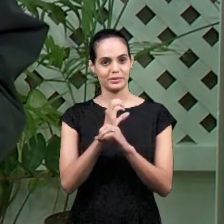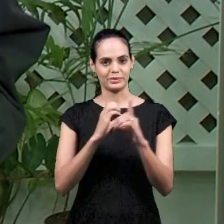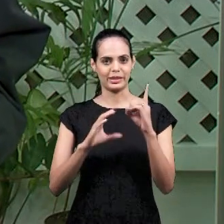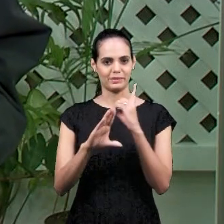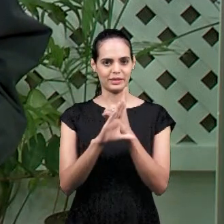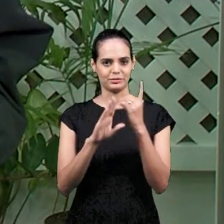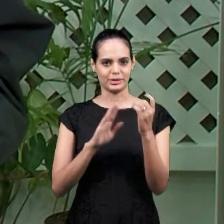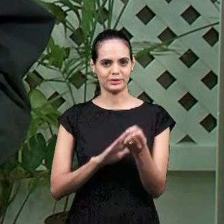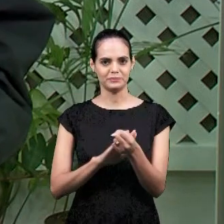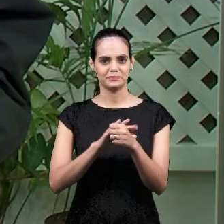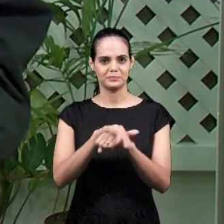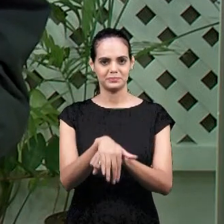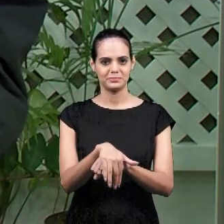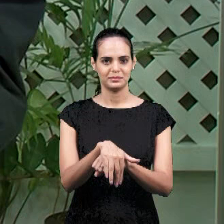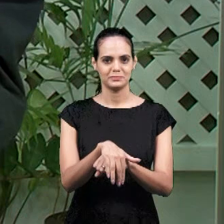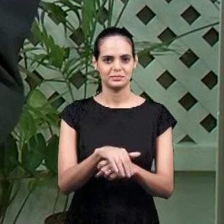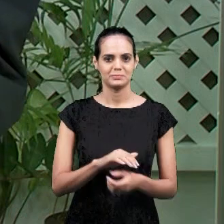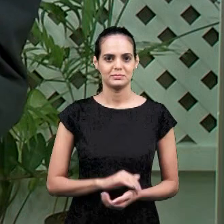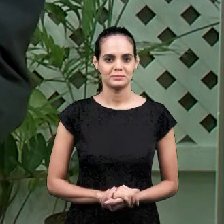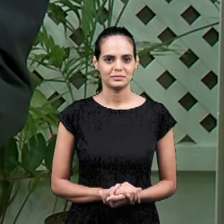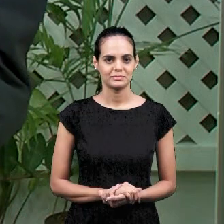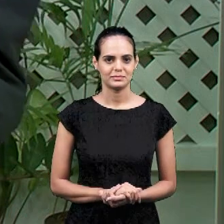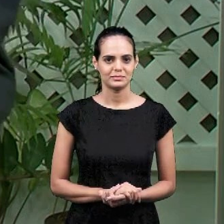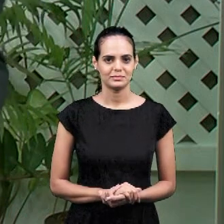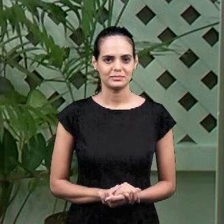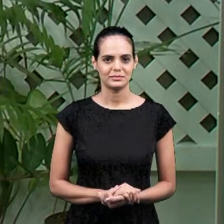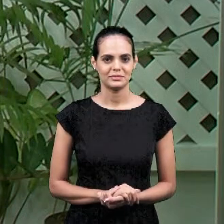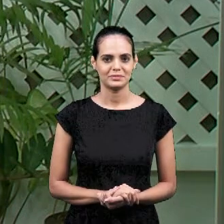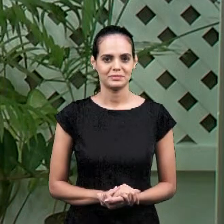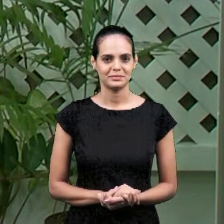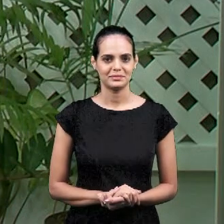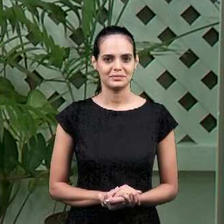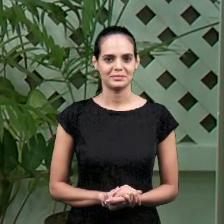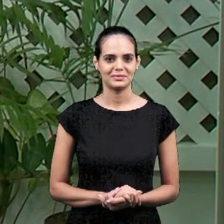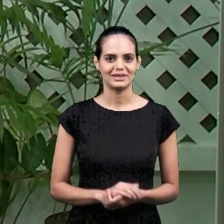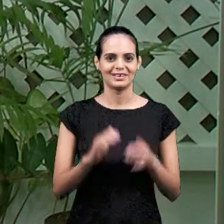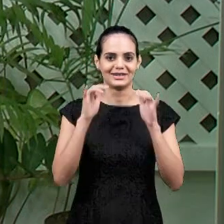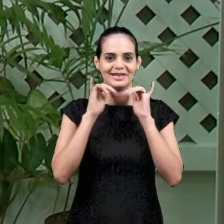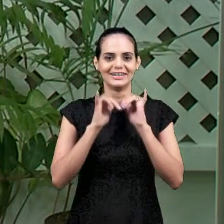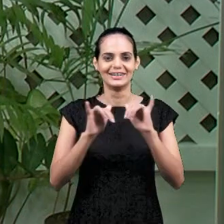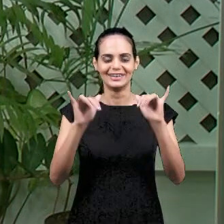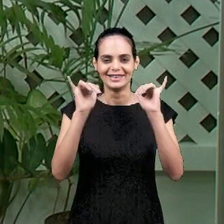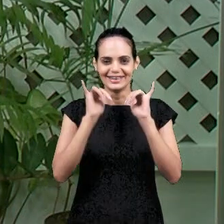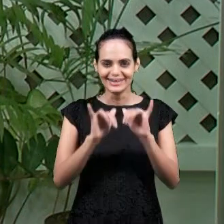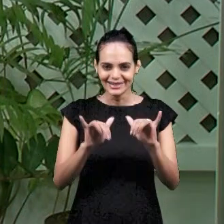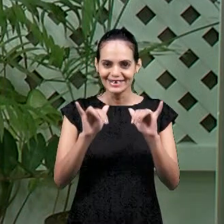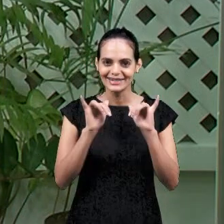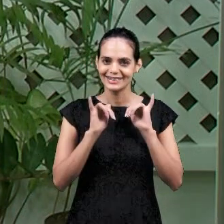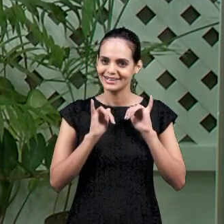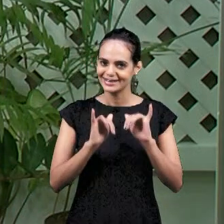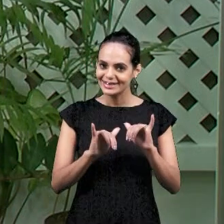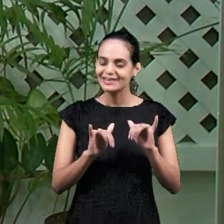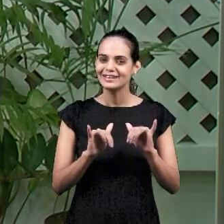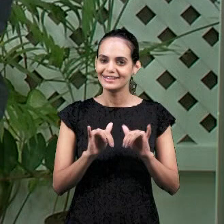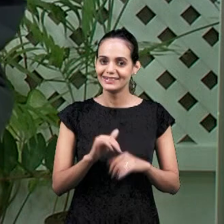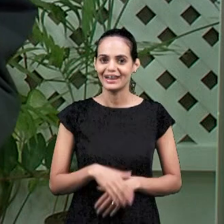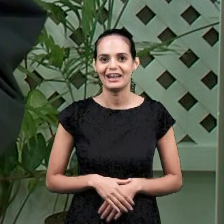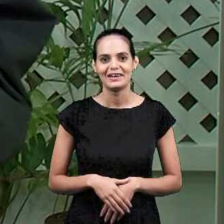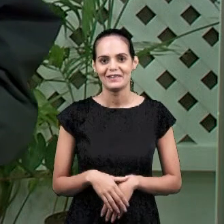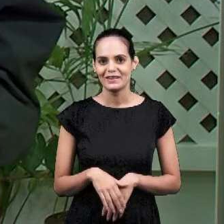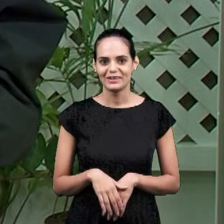dans le culte ce soir. Mais nous allons ici, on va continuer. Il y a beaucoup de choses à être dites, n'est-ce